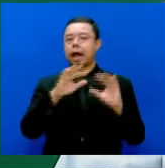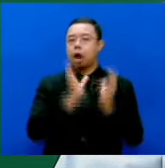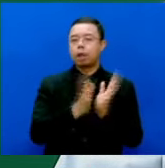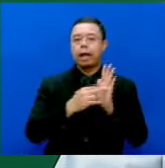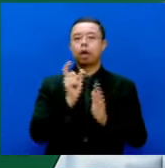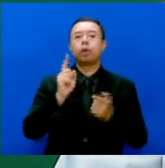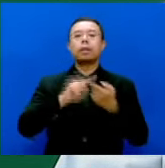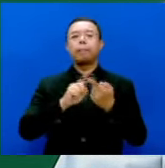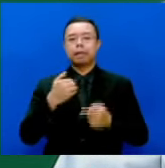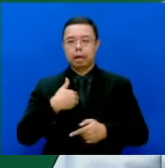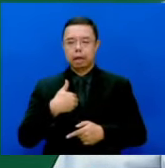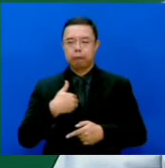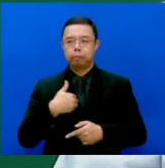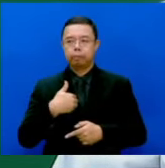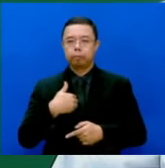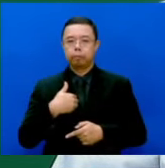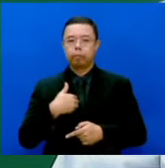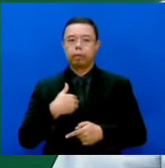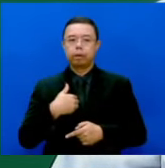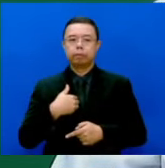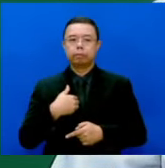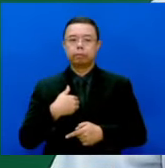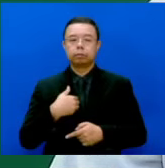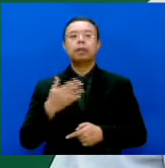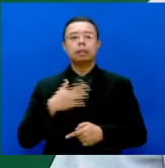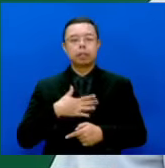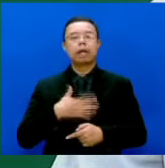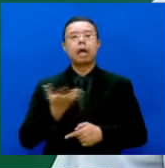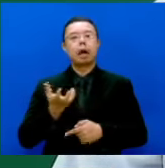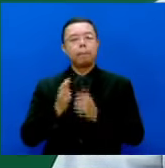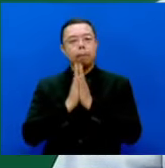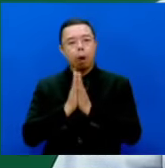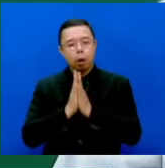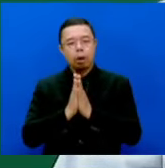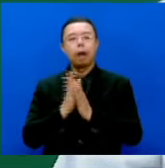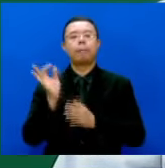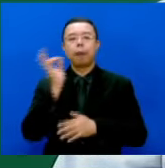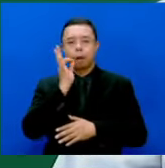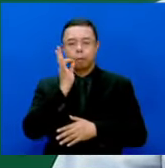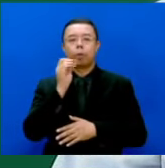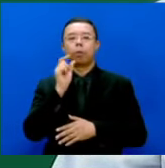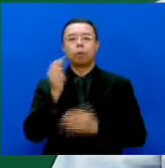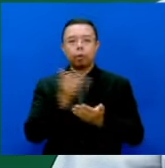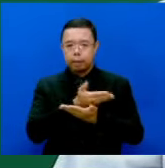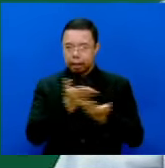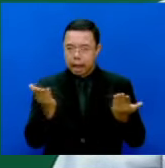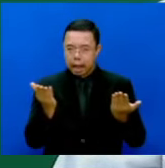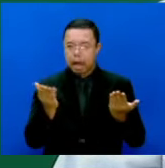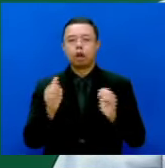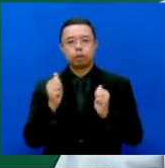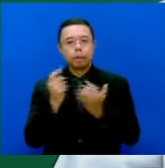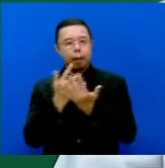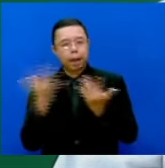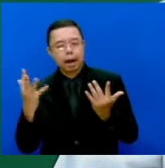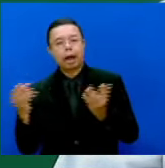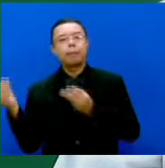teman-teman NU ini dan Ya saya juga memohonkan maaf untuk mereka kepada